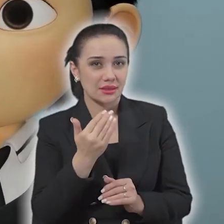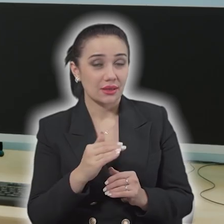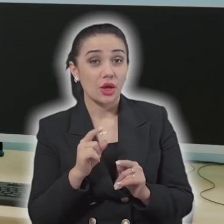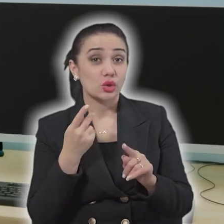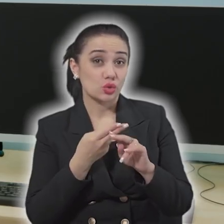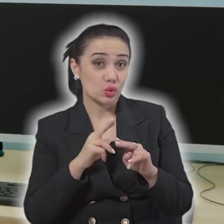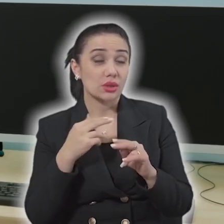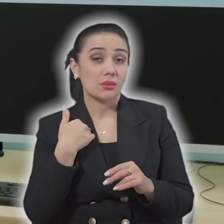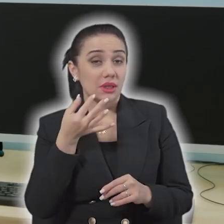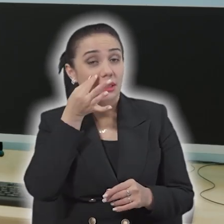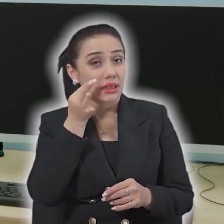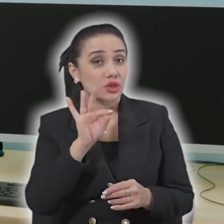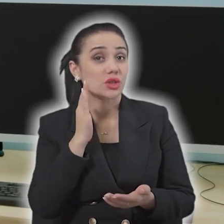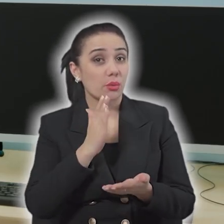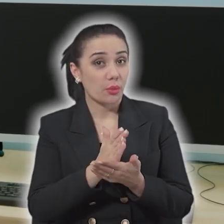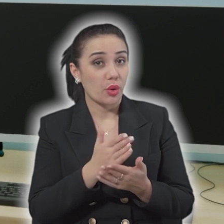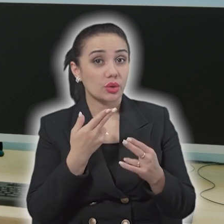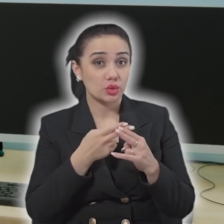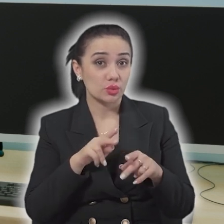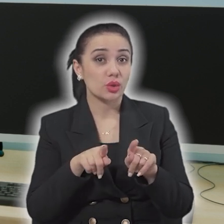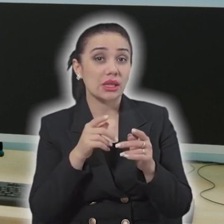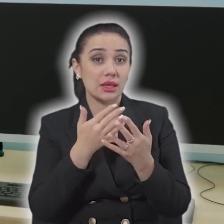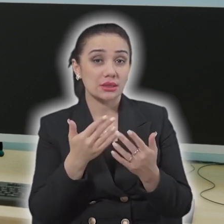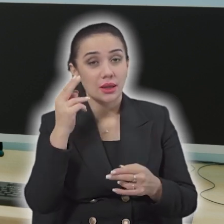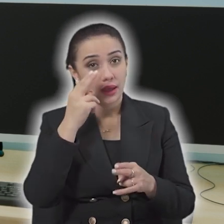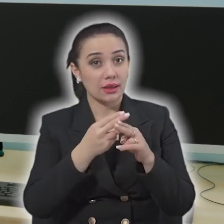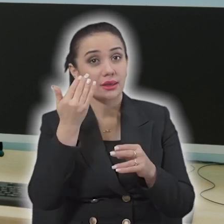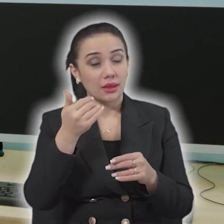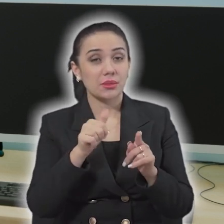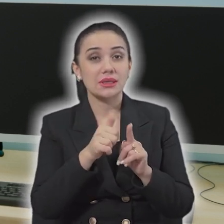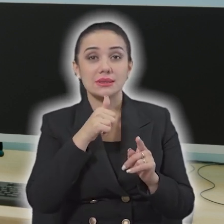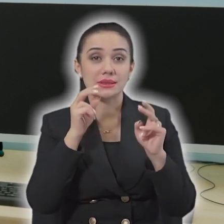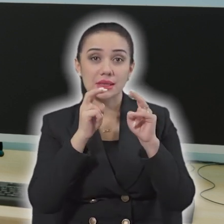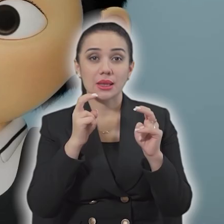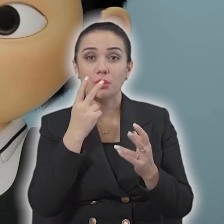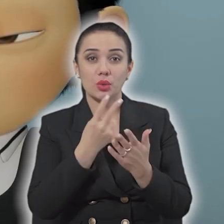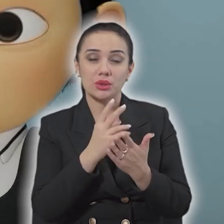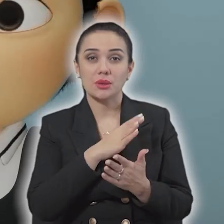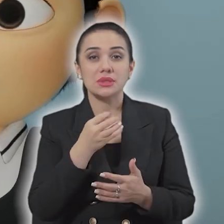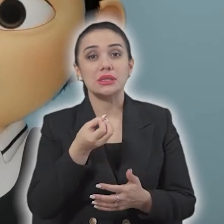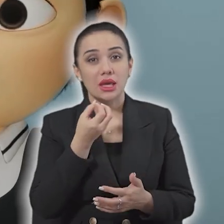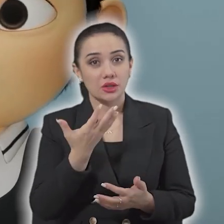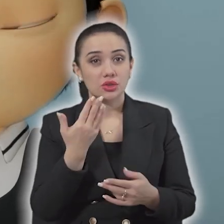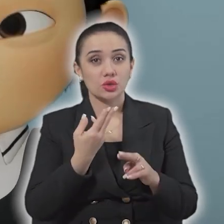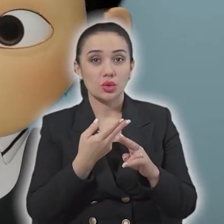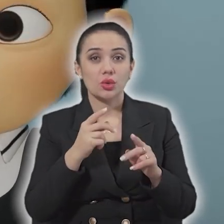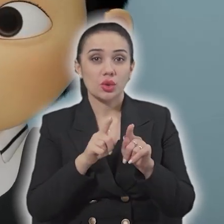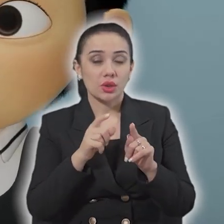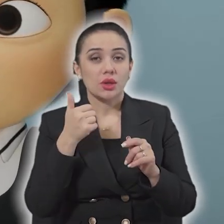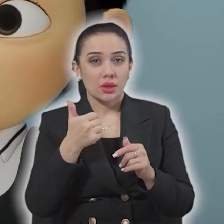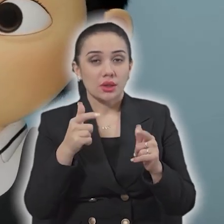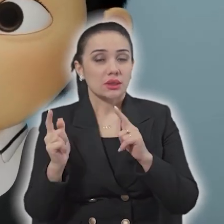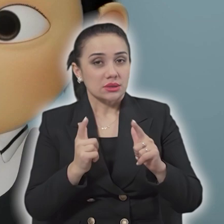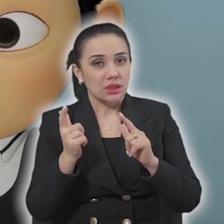haqsan. Chunki menda tajriba bor. Ya'ni bu narsalarni akang bilan sinab ko'rganmiz. Yaxshi. Unda yana